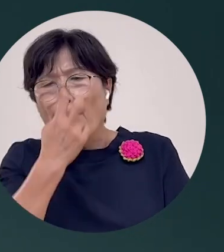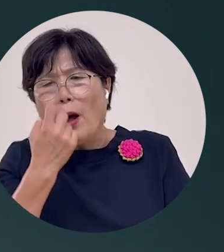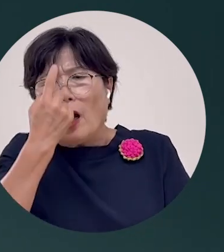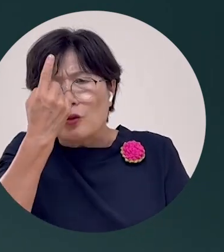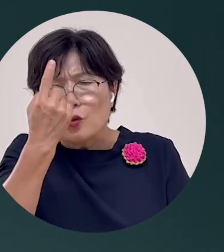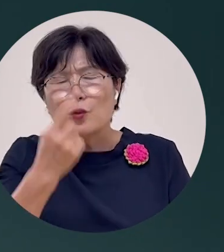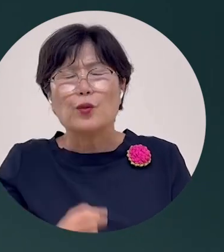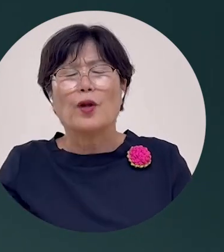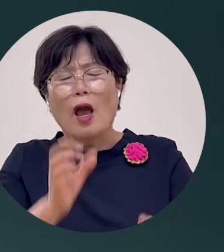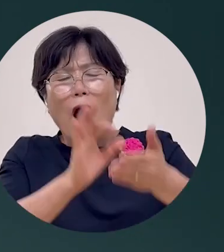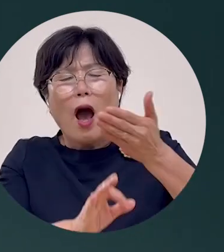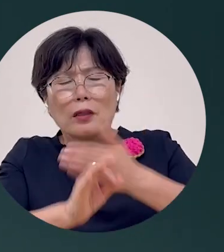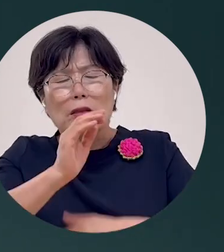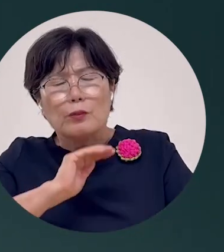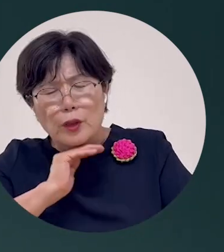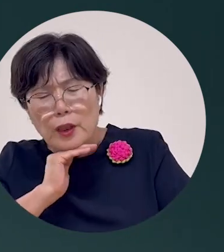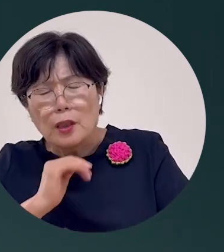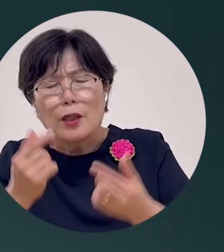소망을 노래하는 걸까요?